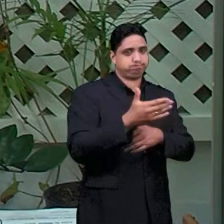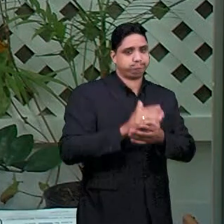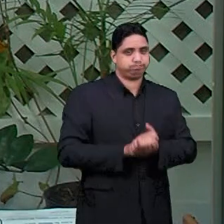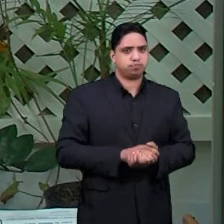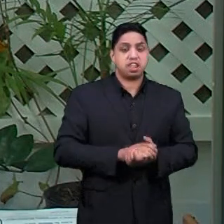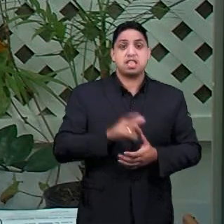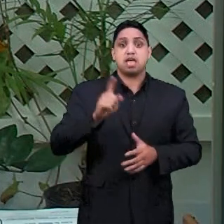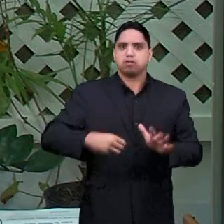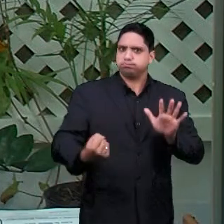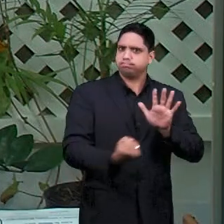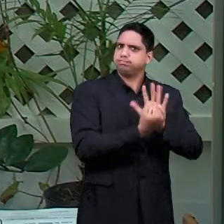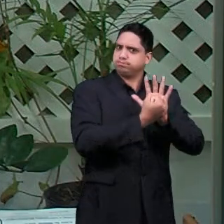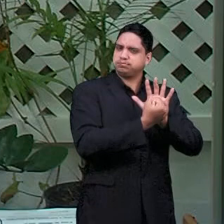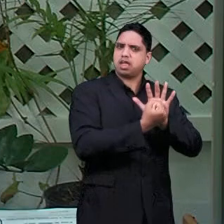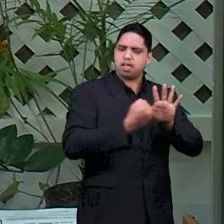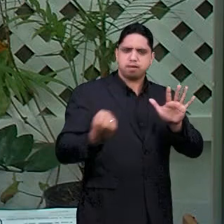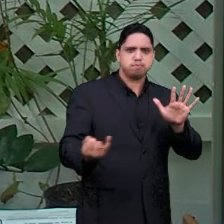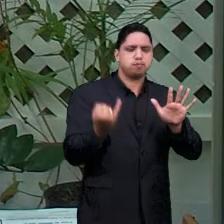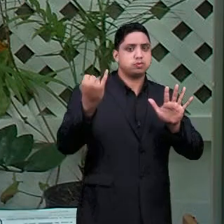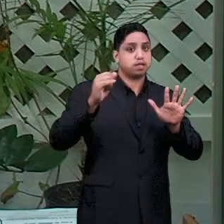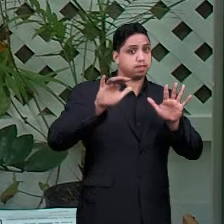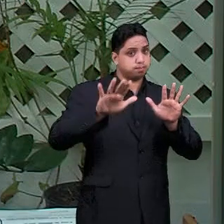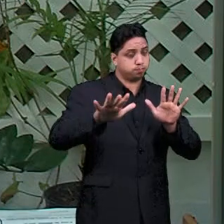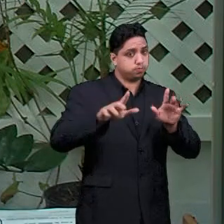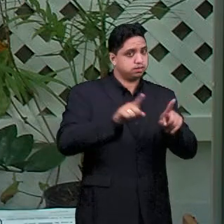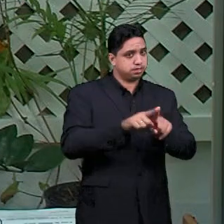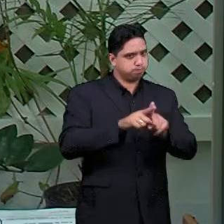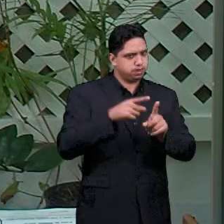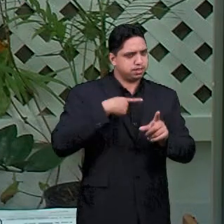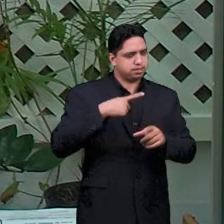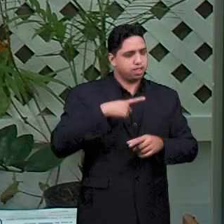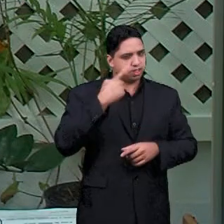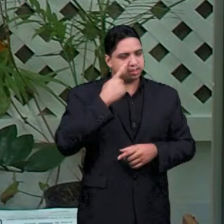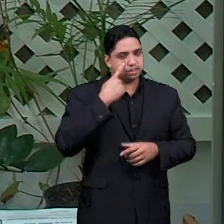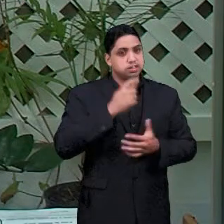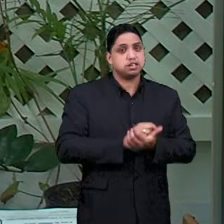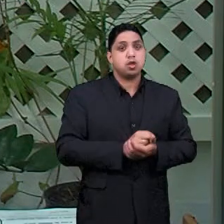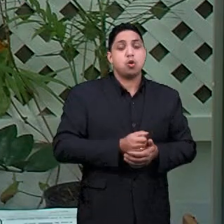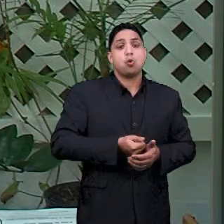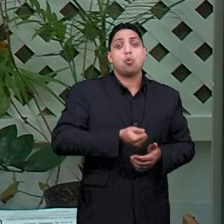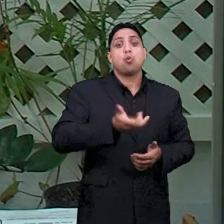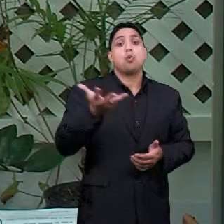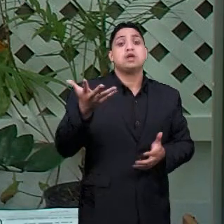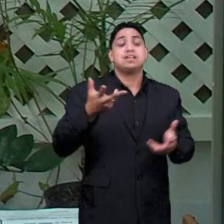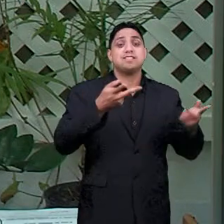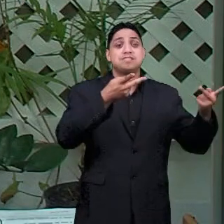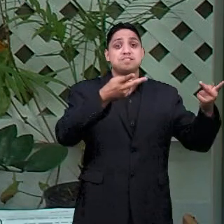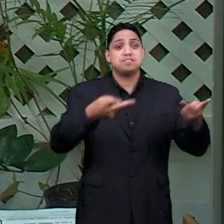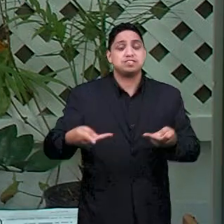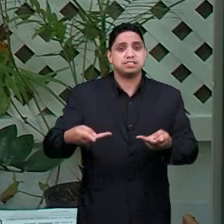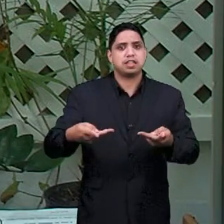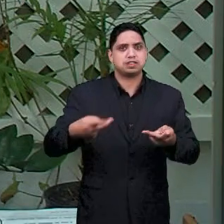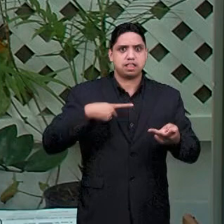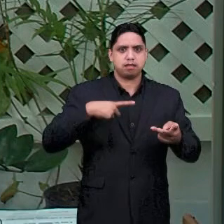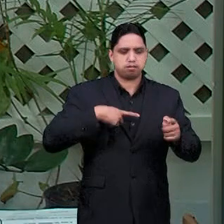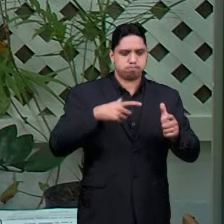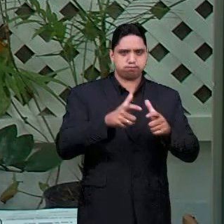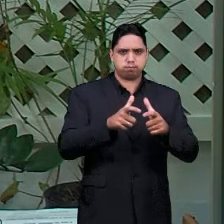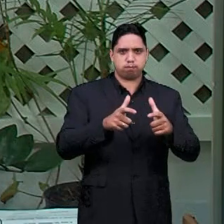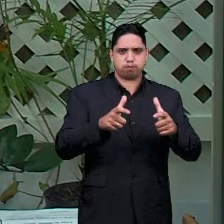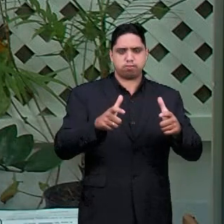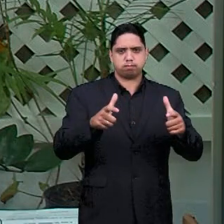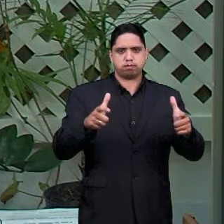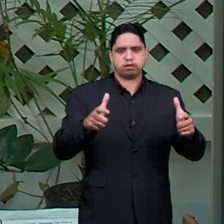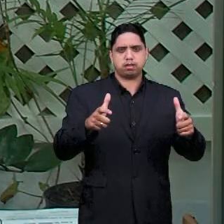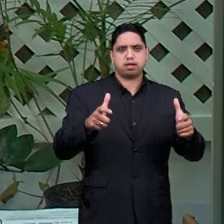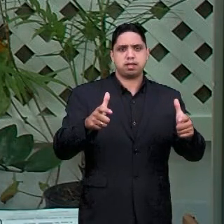une marque importante. Mais aussi un détail, la quantité de visiteurs augmente considérablement.